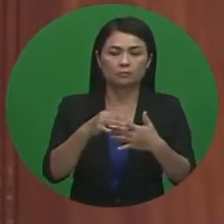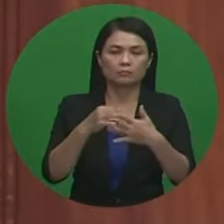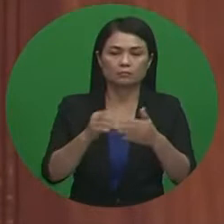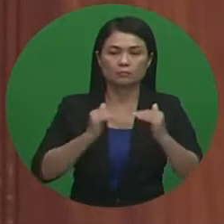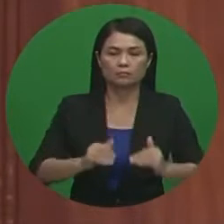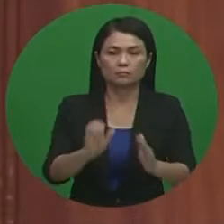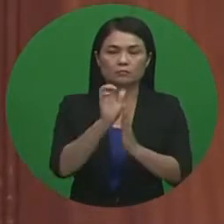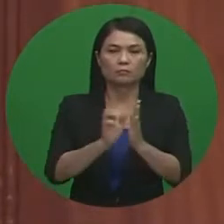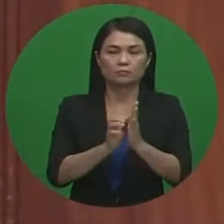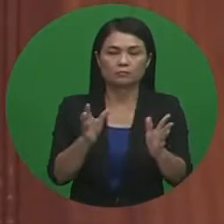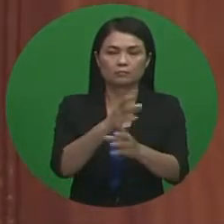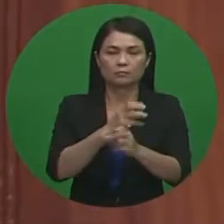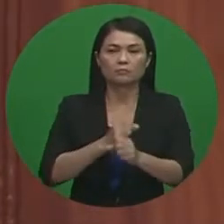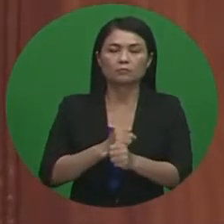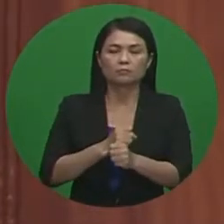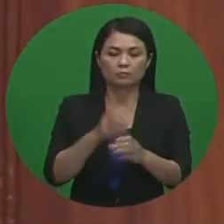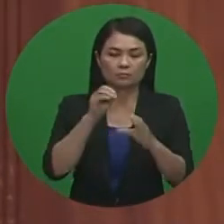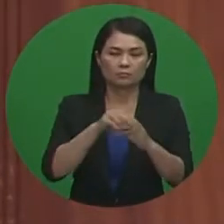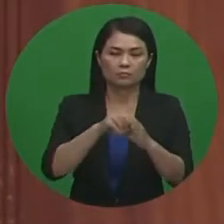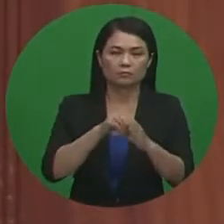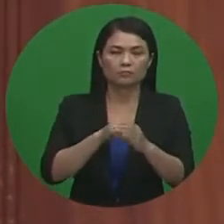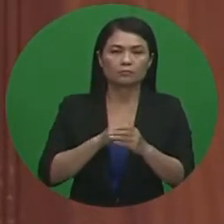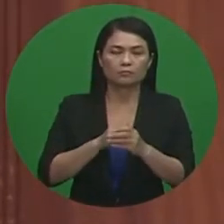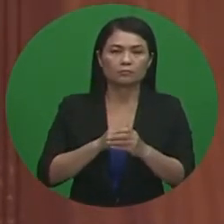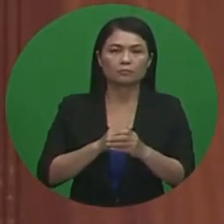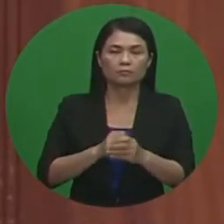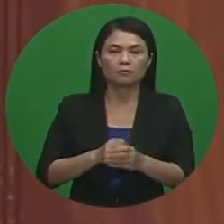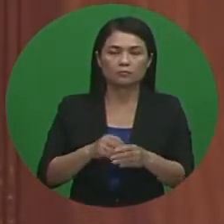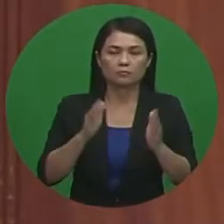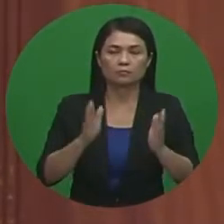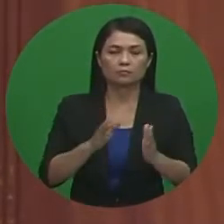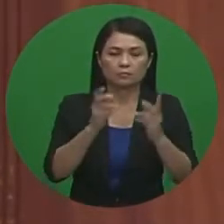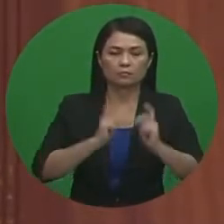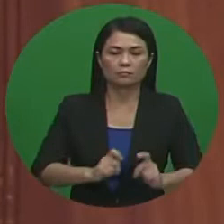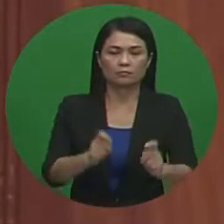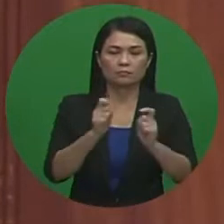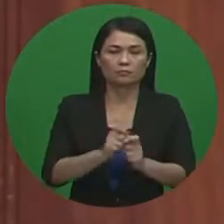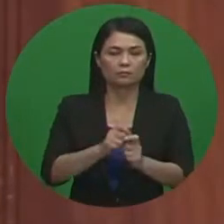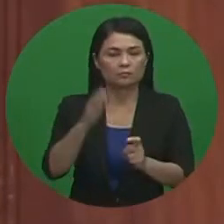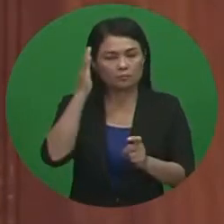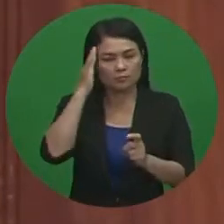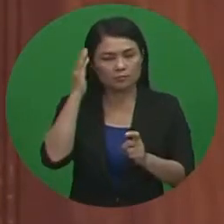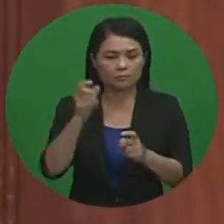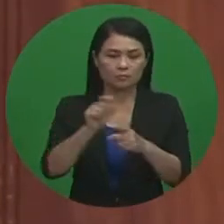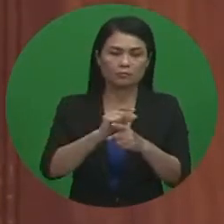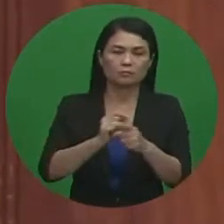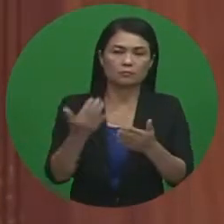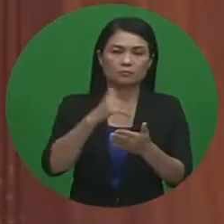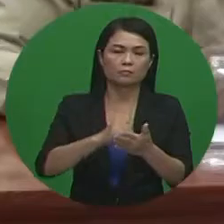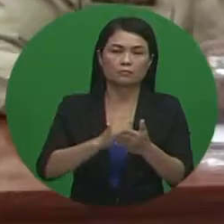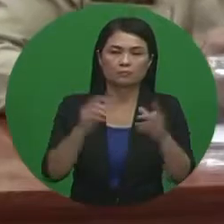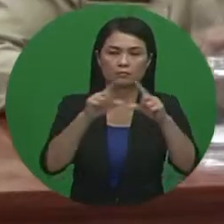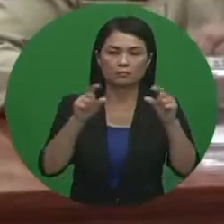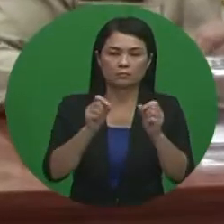របច្បាប់និងកម្មសិទ្ធិបញ្ញាដល់វិនិយោគទុននិងអ្នកដែលខំប្រើប្រាស់តម្រេះប្រាជ្ញាច្នៃប្រឌិតឡើងនៅស្លាកស